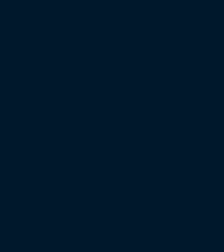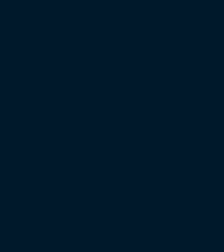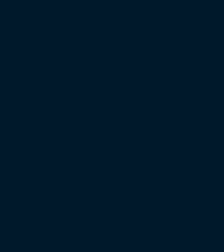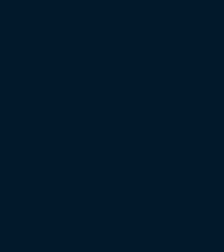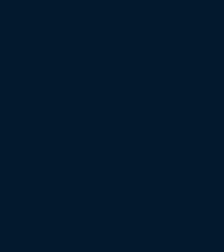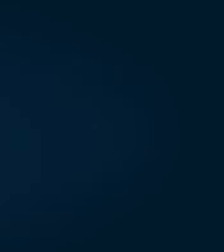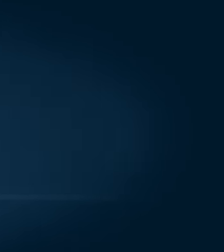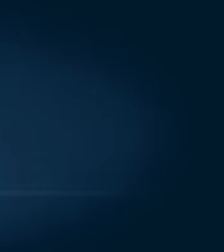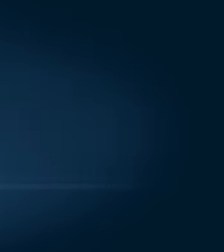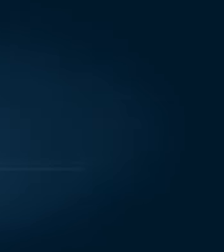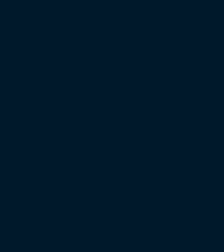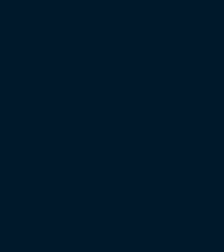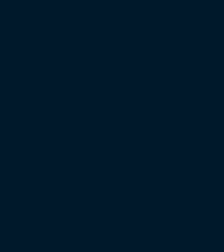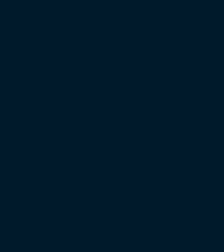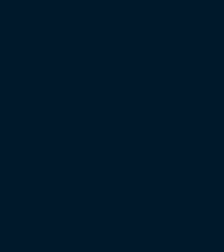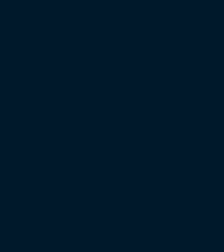แ